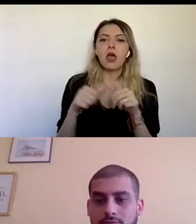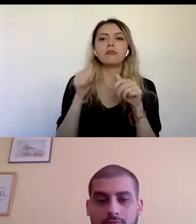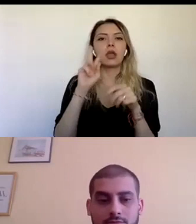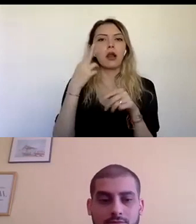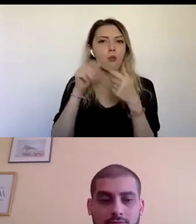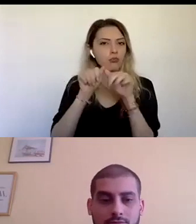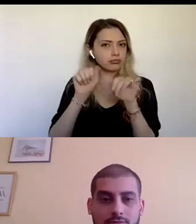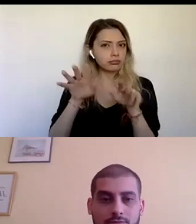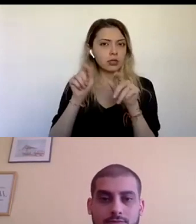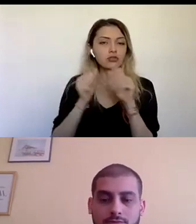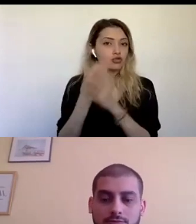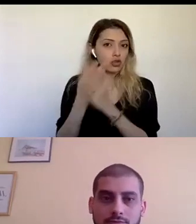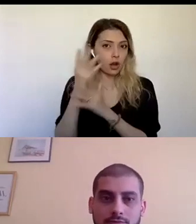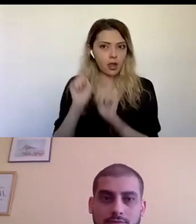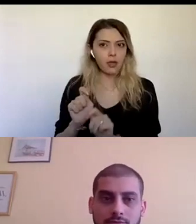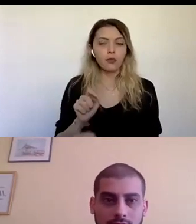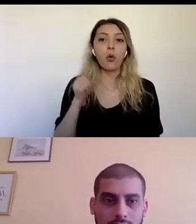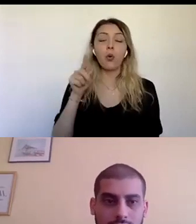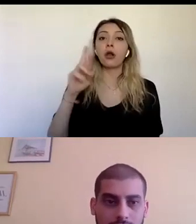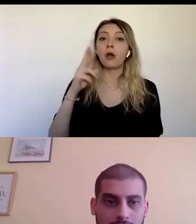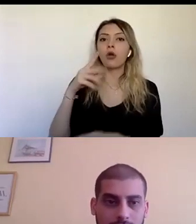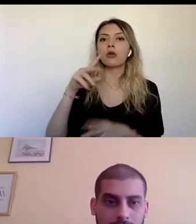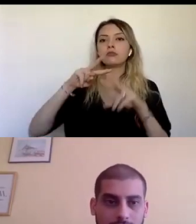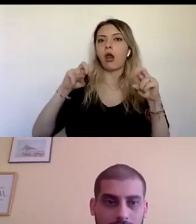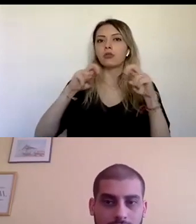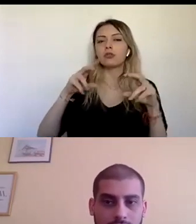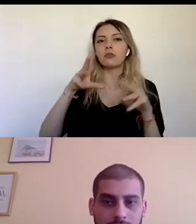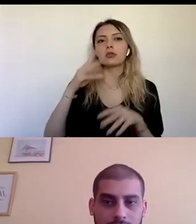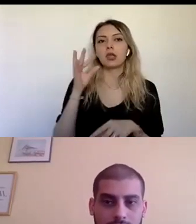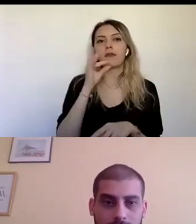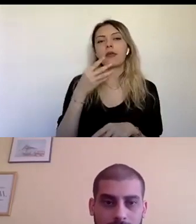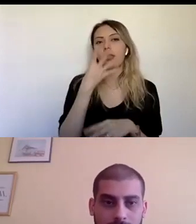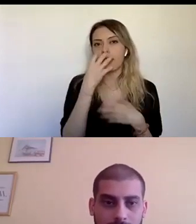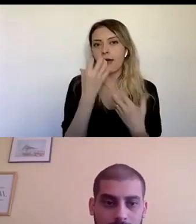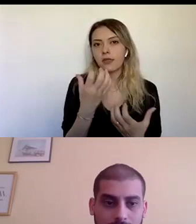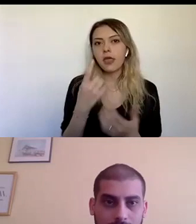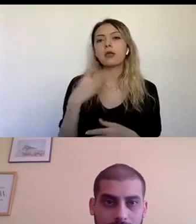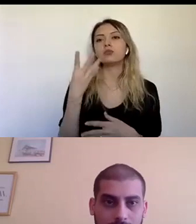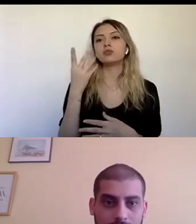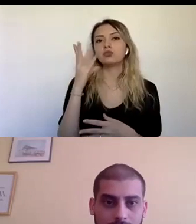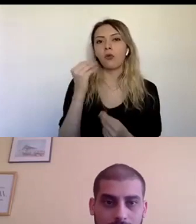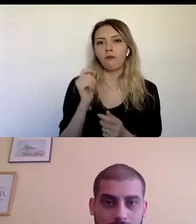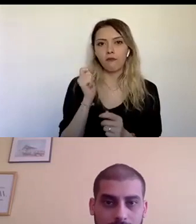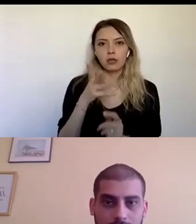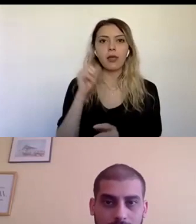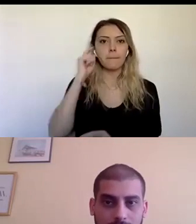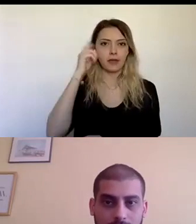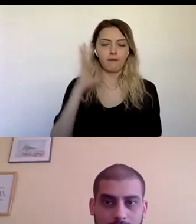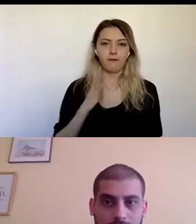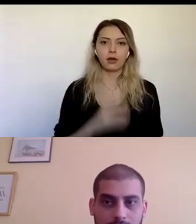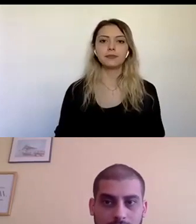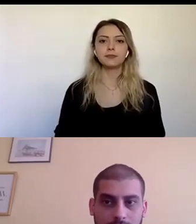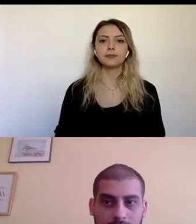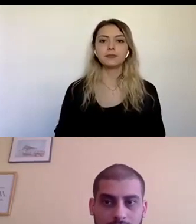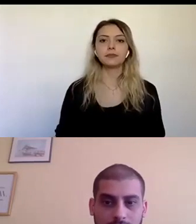bu arada çok acayip ayrıntılı bilgiler de var hem dijital dünya için. Aynen. Çok teşekkür ederiz. İkinci